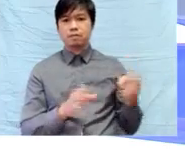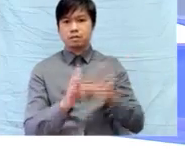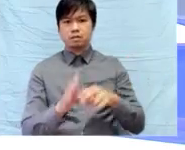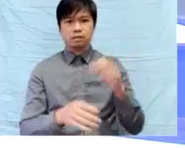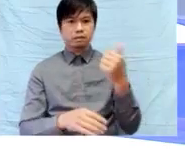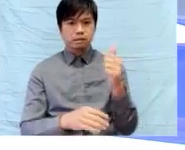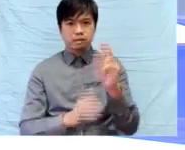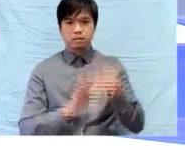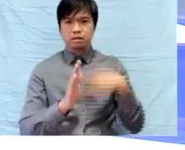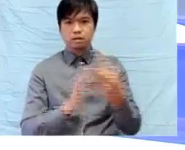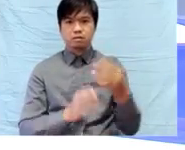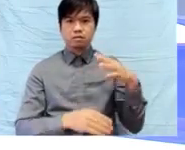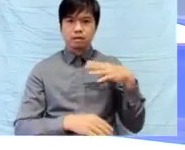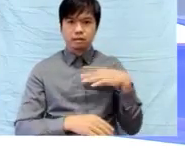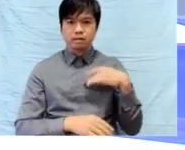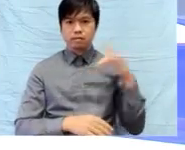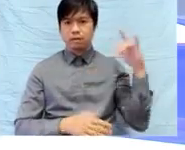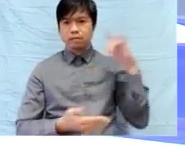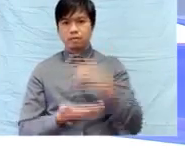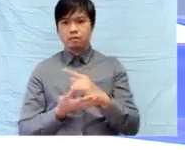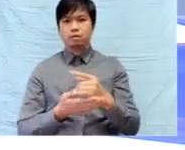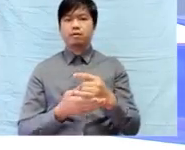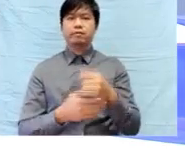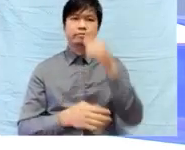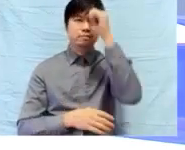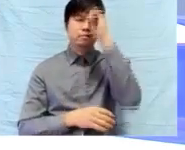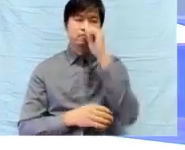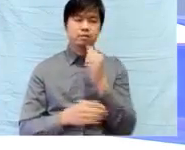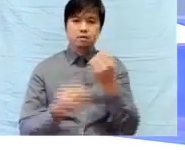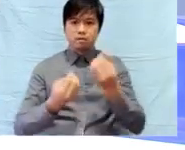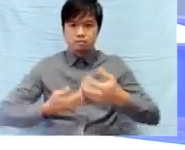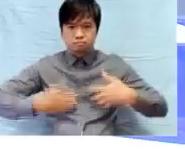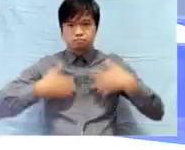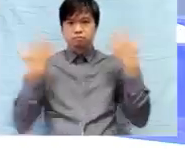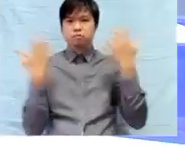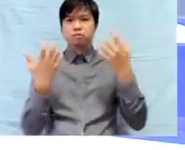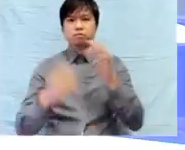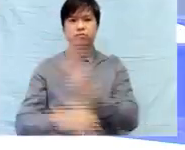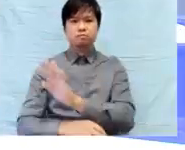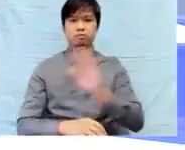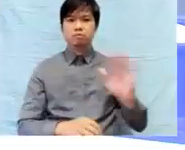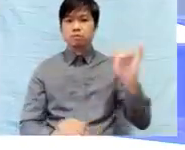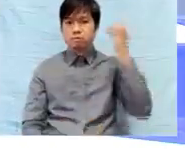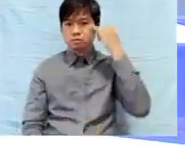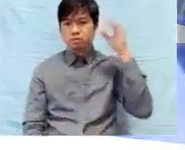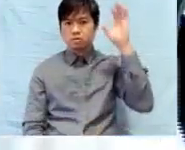sa kanila naubos ang pasensya. Nasa front line ng balitang yan si Josh Camo.